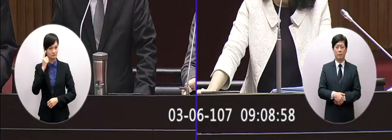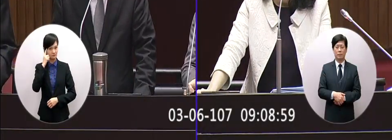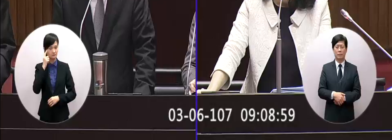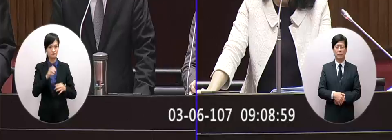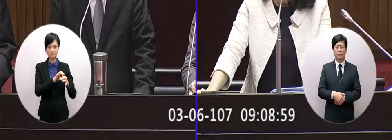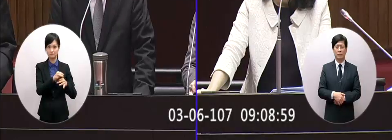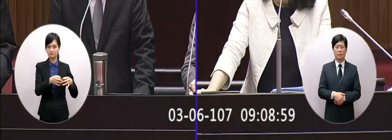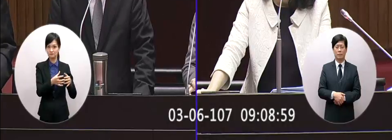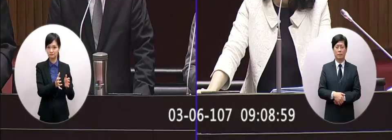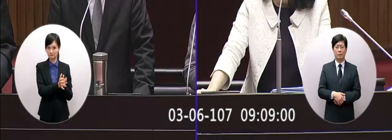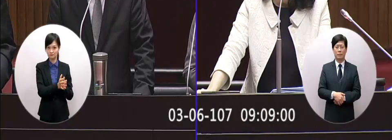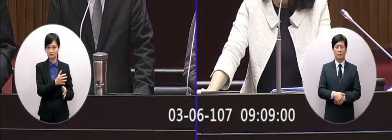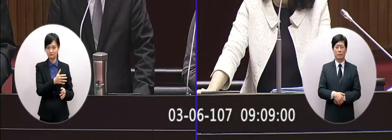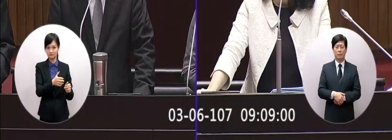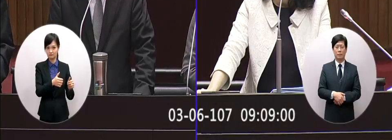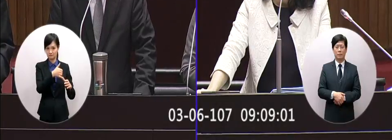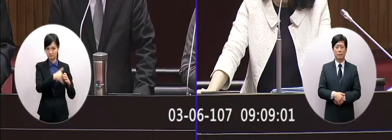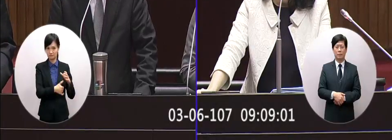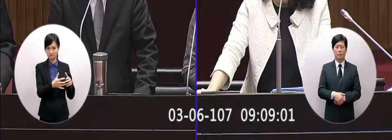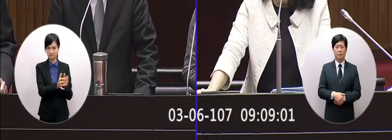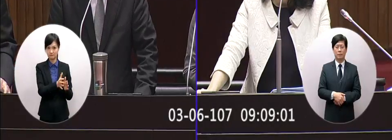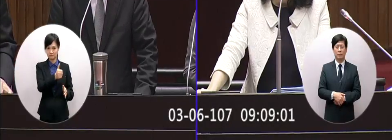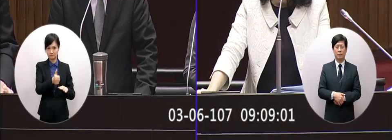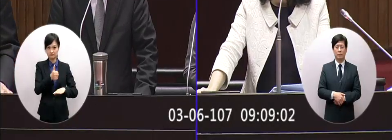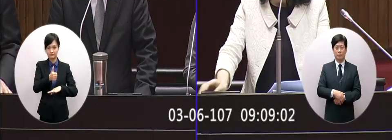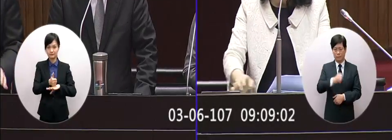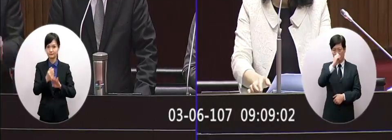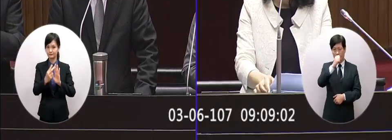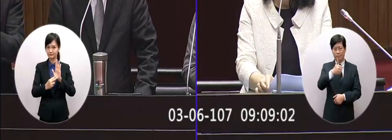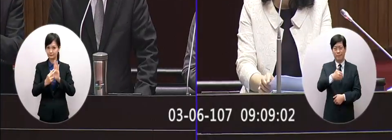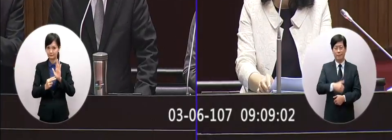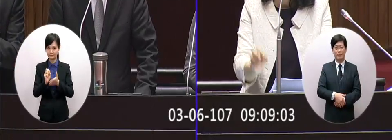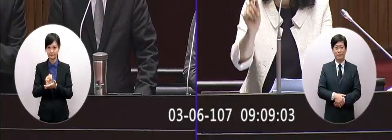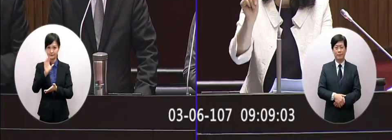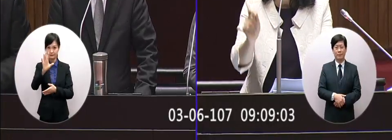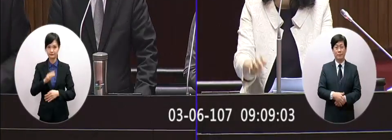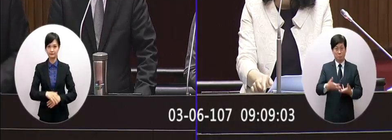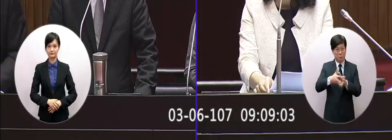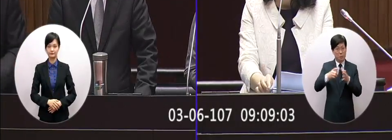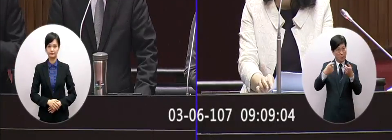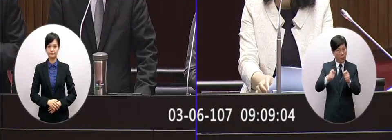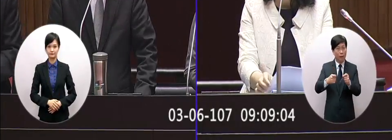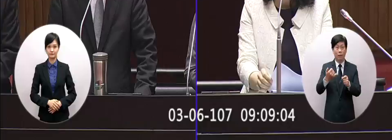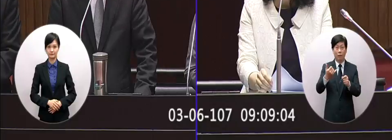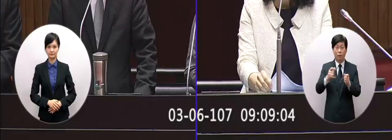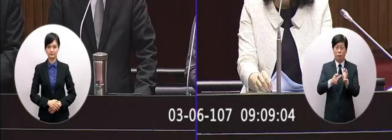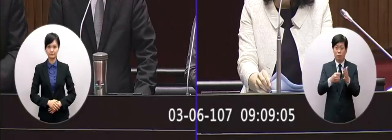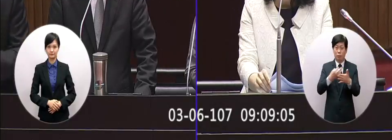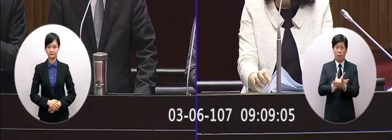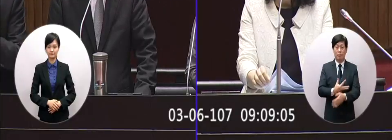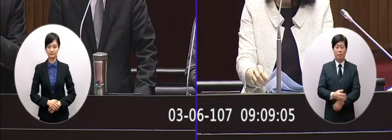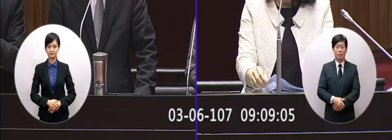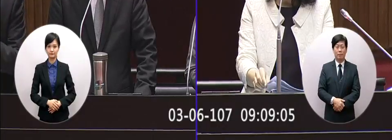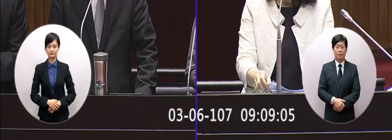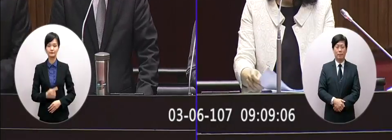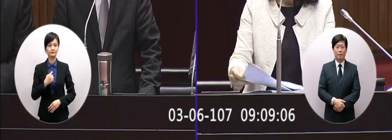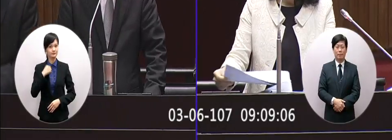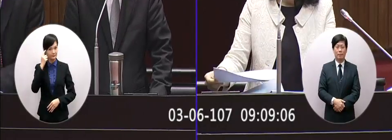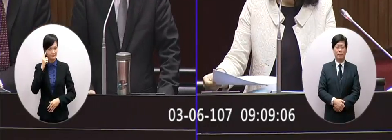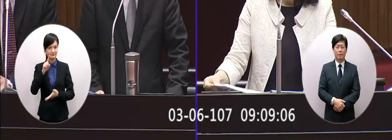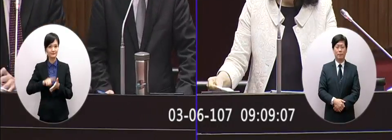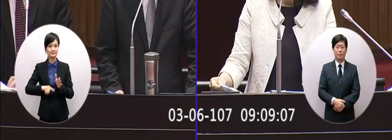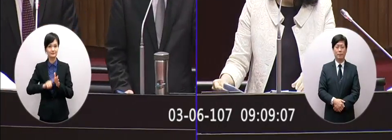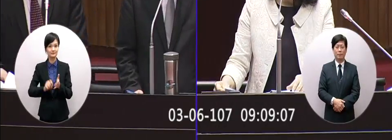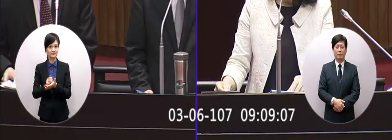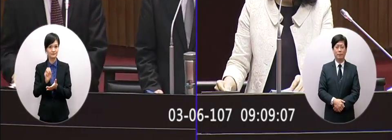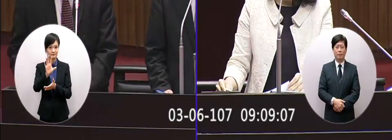经济部我们沈部长来简单跟你报告。 好的，好，谢谢部长，我们简短一点好不 好，时间不多。 大概这样，我跟委员报告一下，